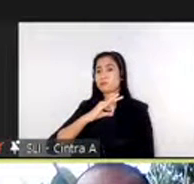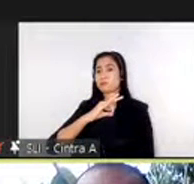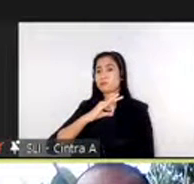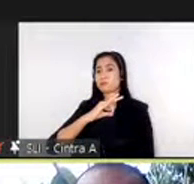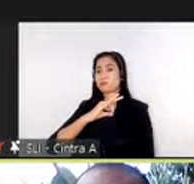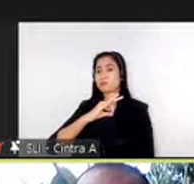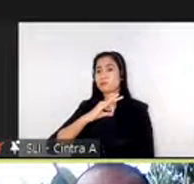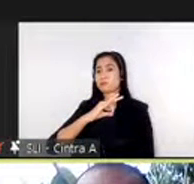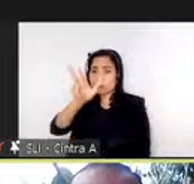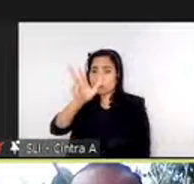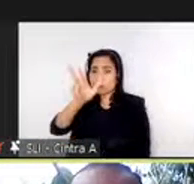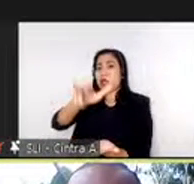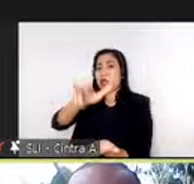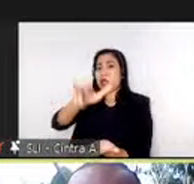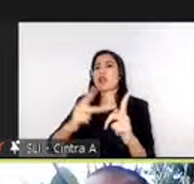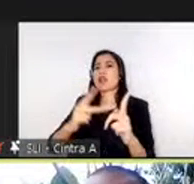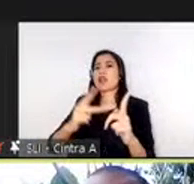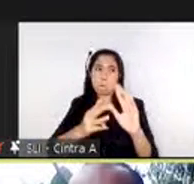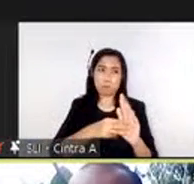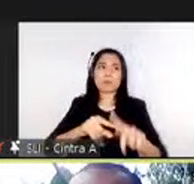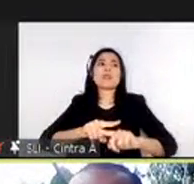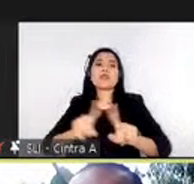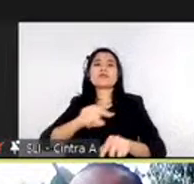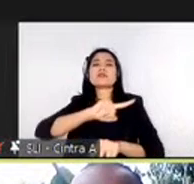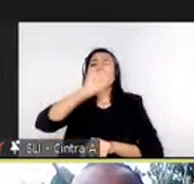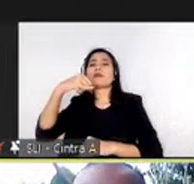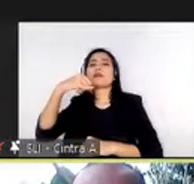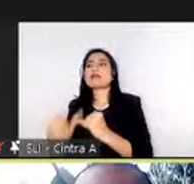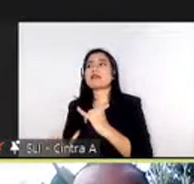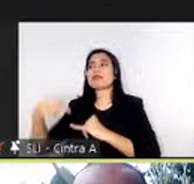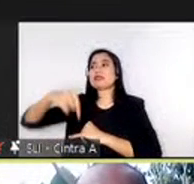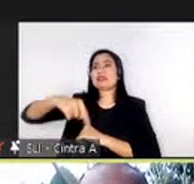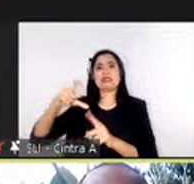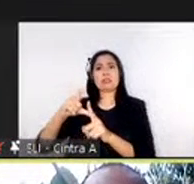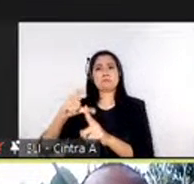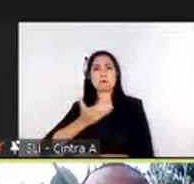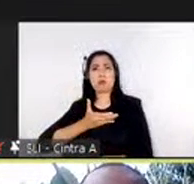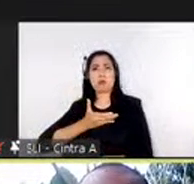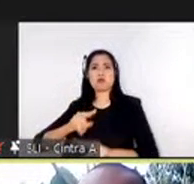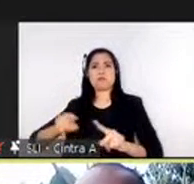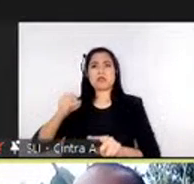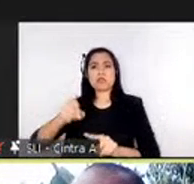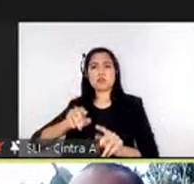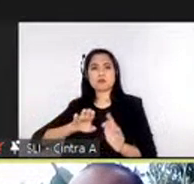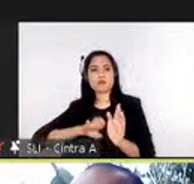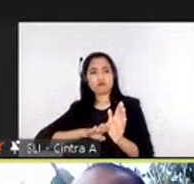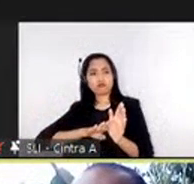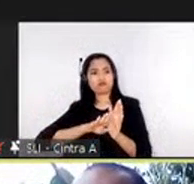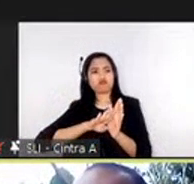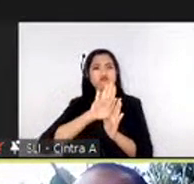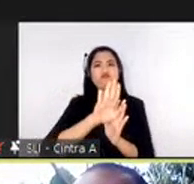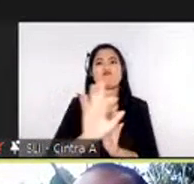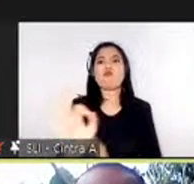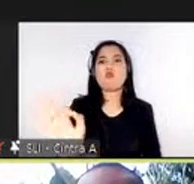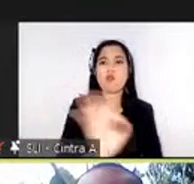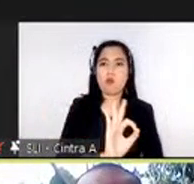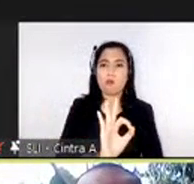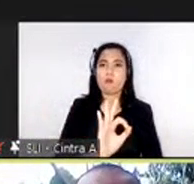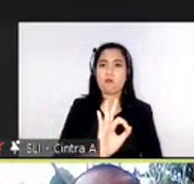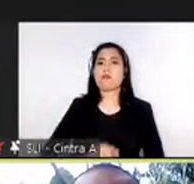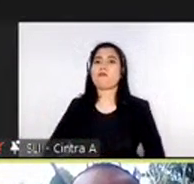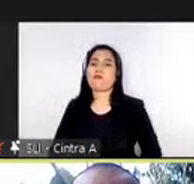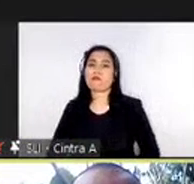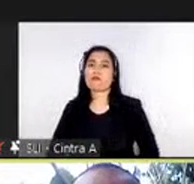ranham ini tapi sampai akhir sudah mau Desember lagi belum Ada progres atau kemajuan dari pengesahan terhadap